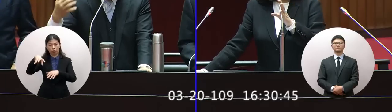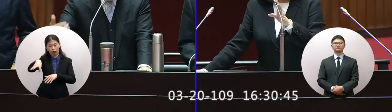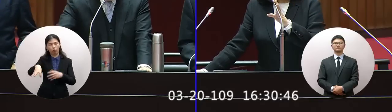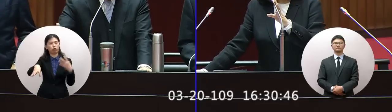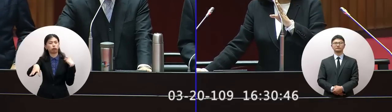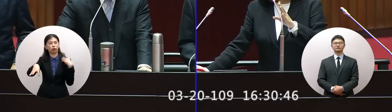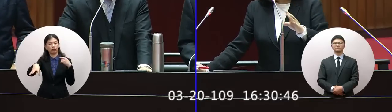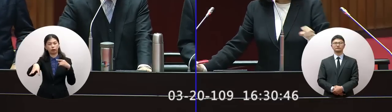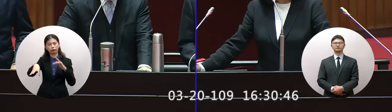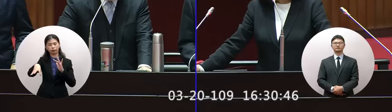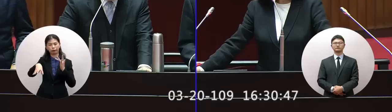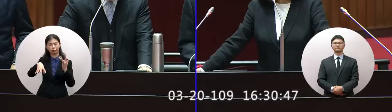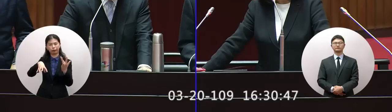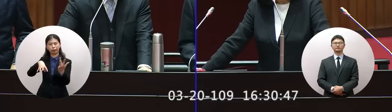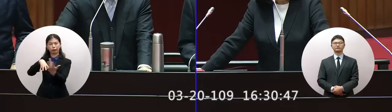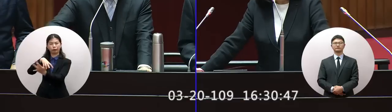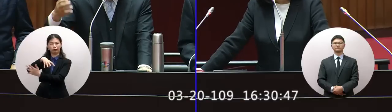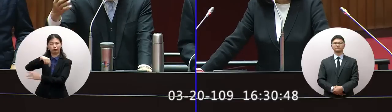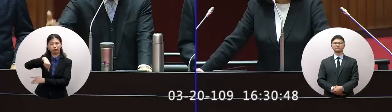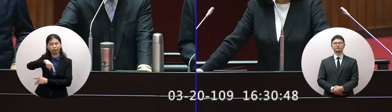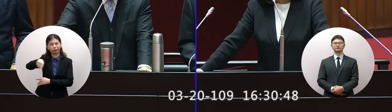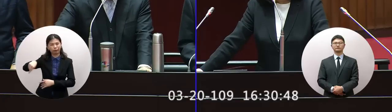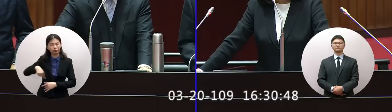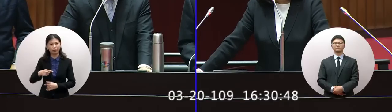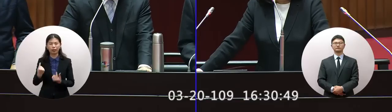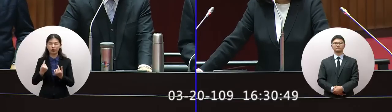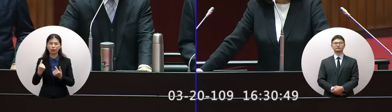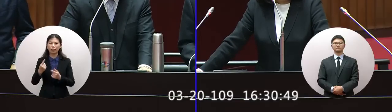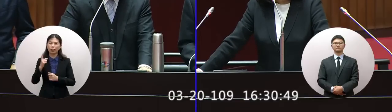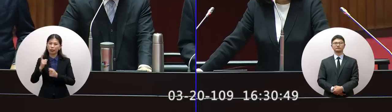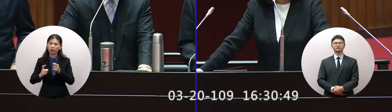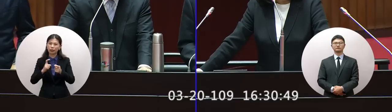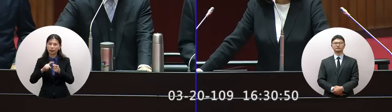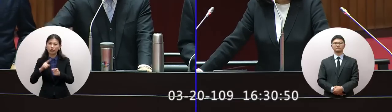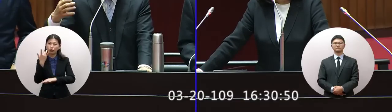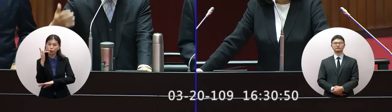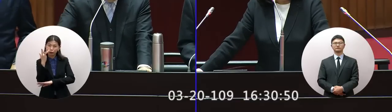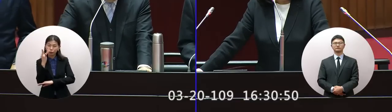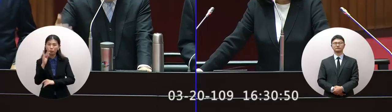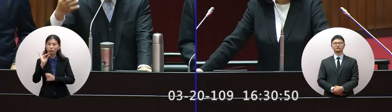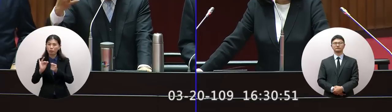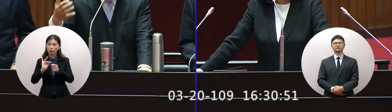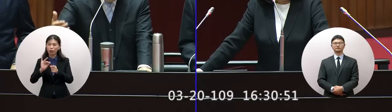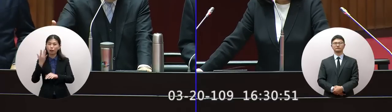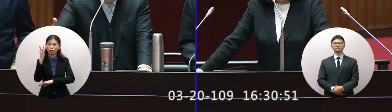1000原生种的树，就像10年树木、100年树人。